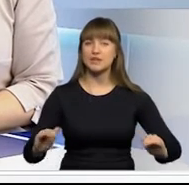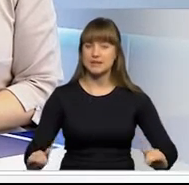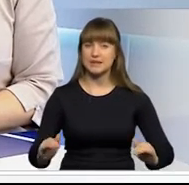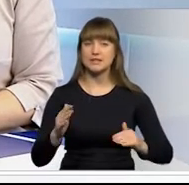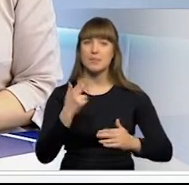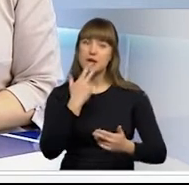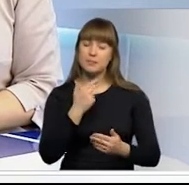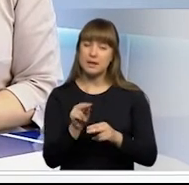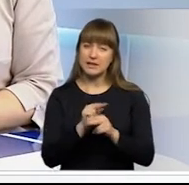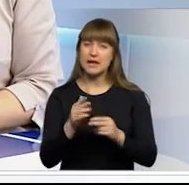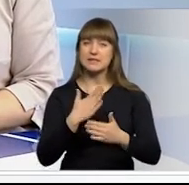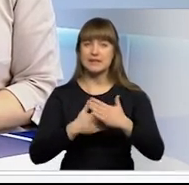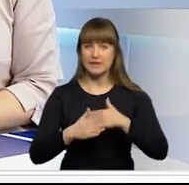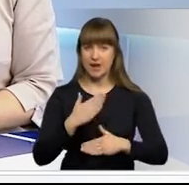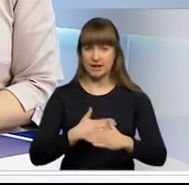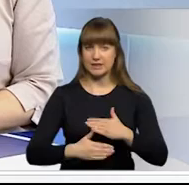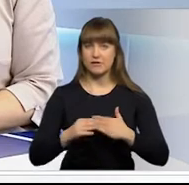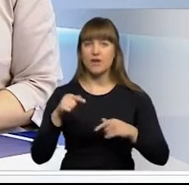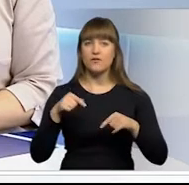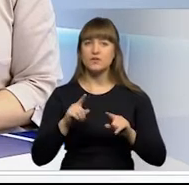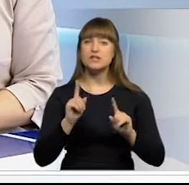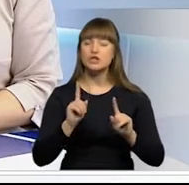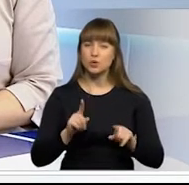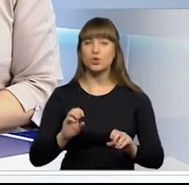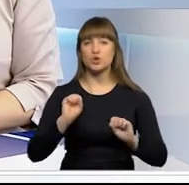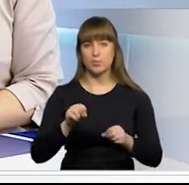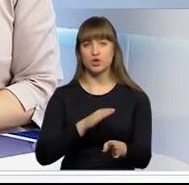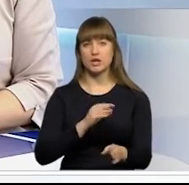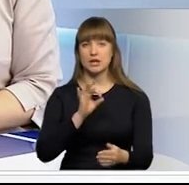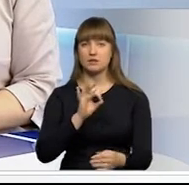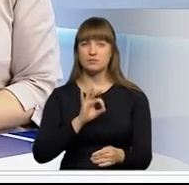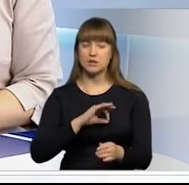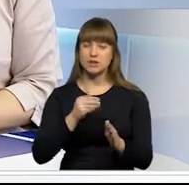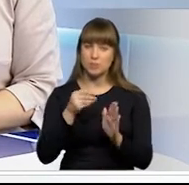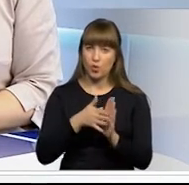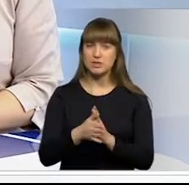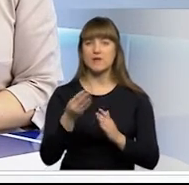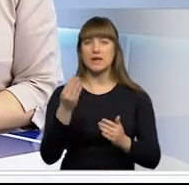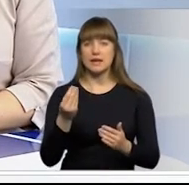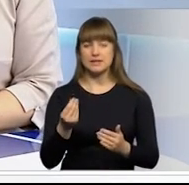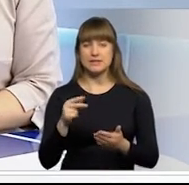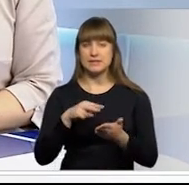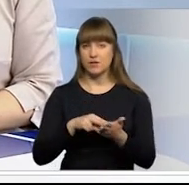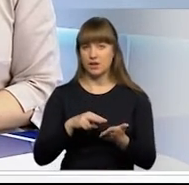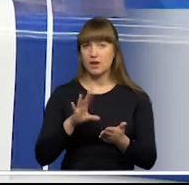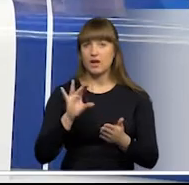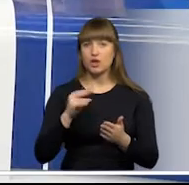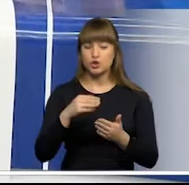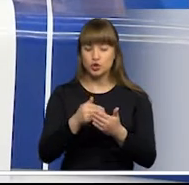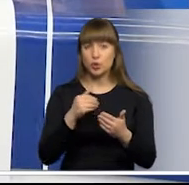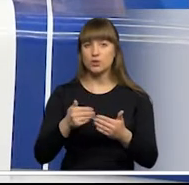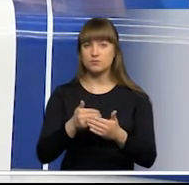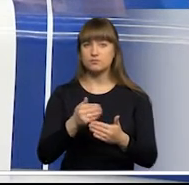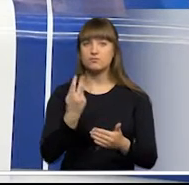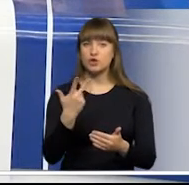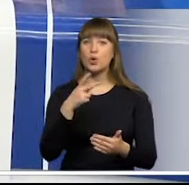абилитация детям-инвалидам, вот здесь тоже можно использовать средства капитала до достижения 3-летнего возраста. Вот вы опередили мой